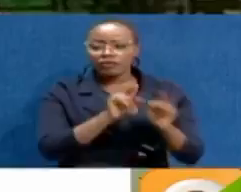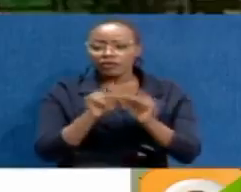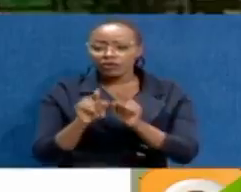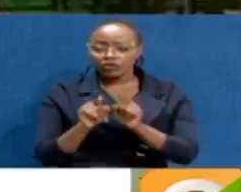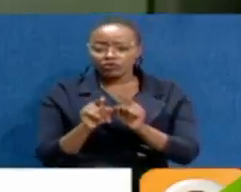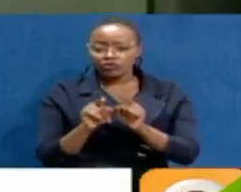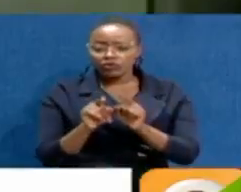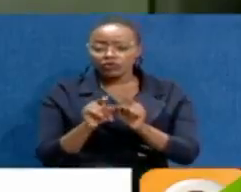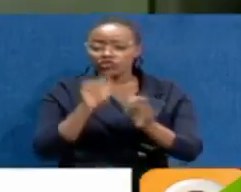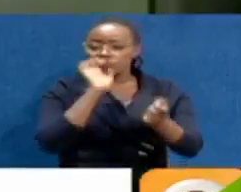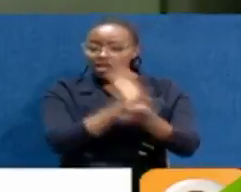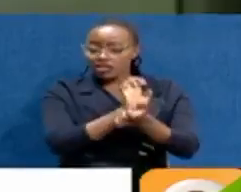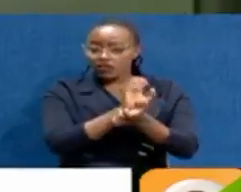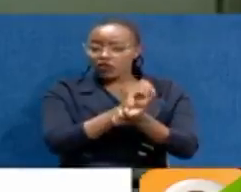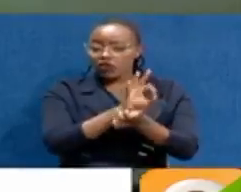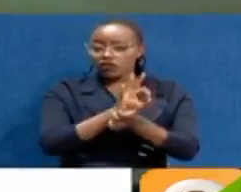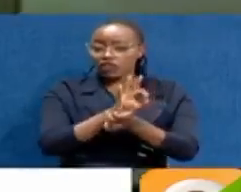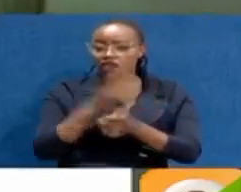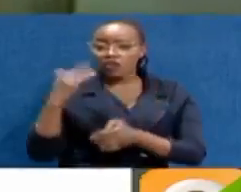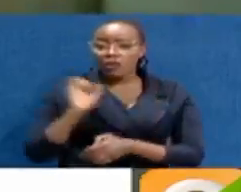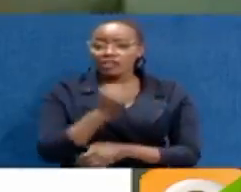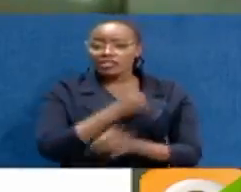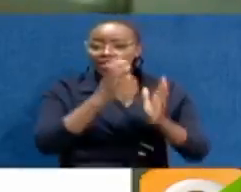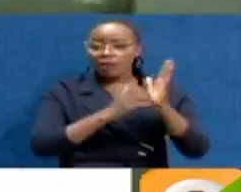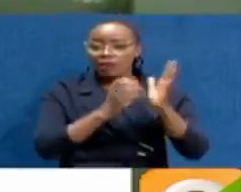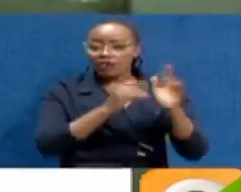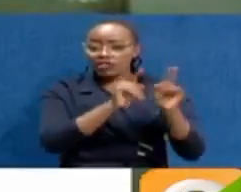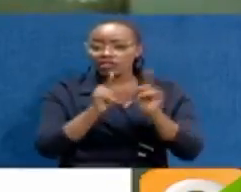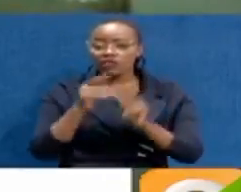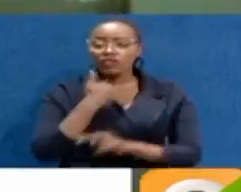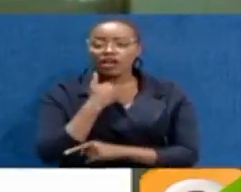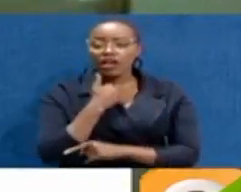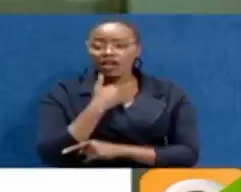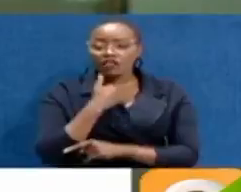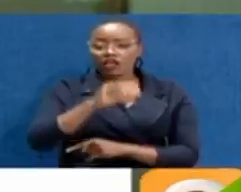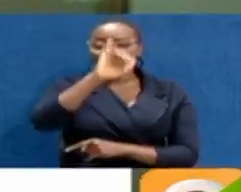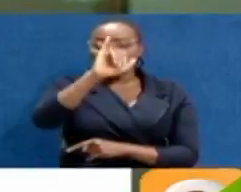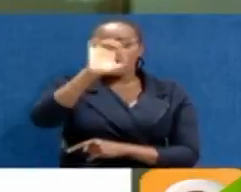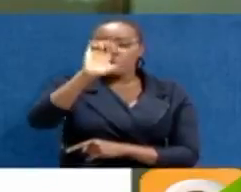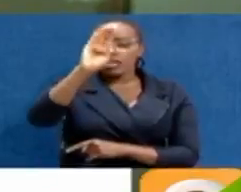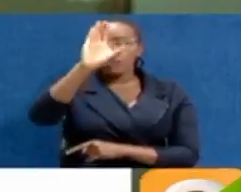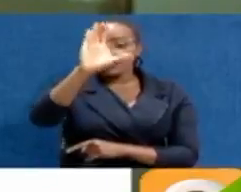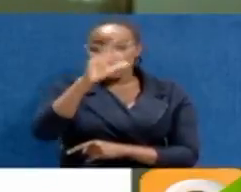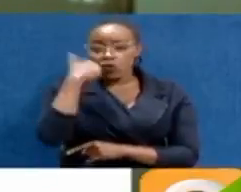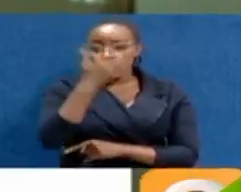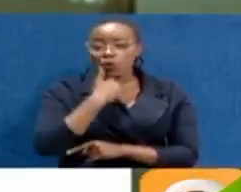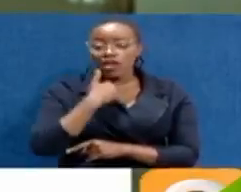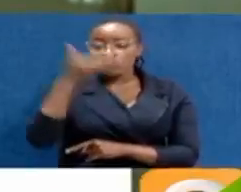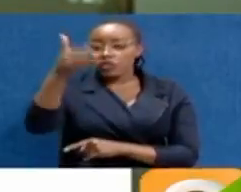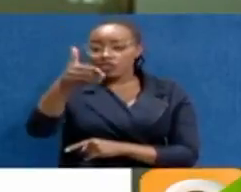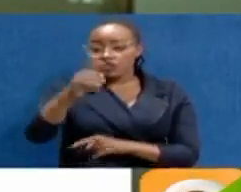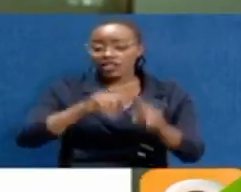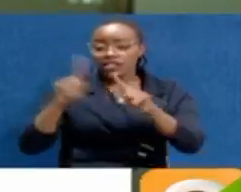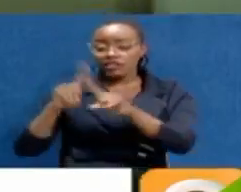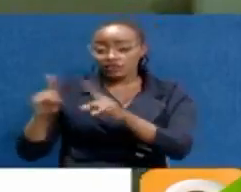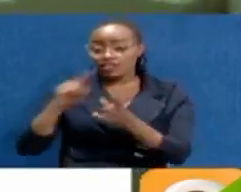kukamatwa, na hii ni kutokana na kwamba labda bado wale maafisa wa IBC ambao wapo katika